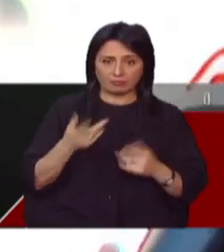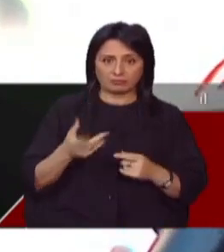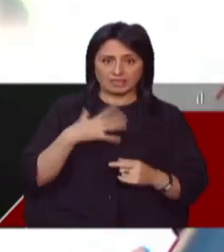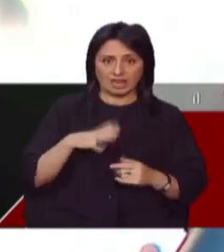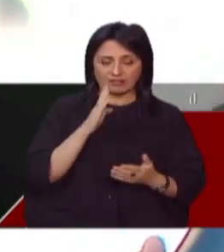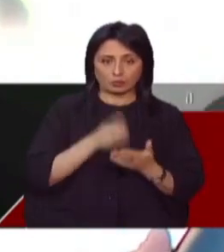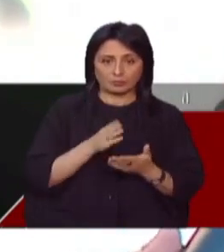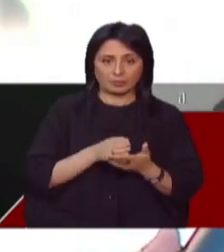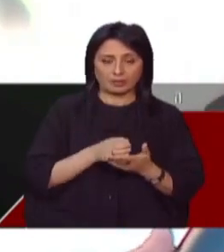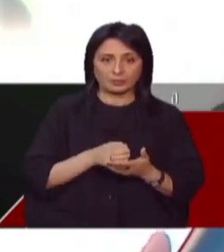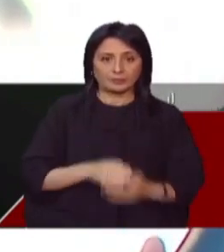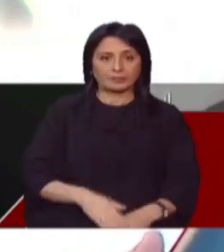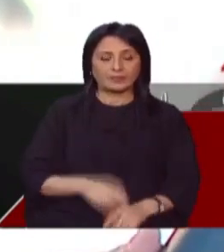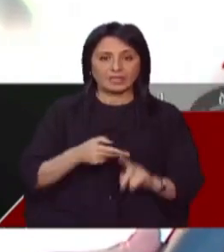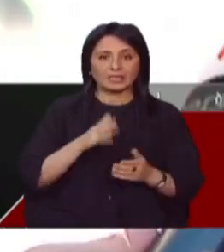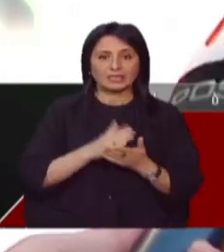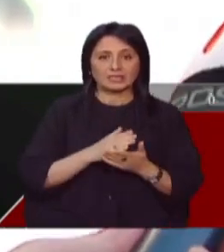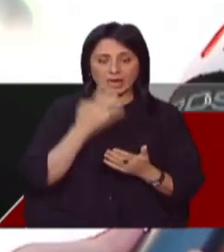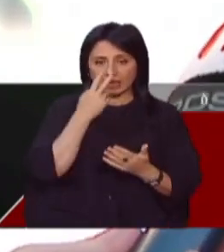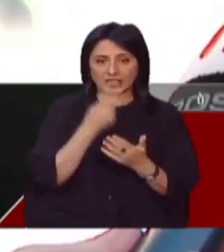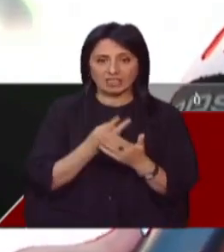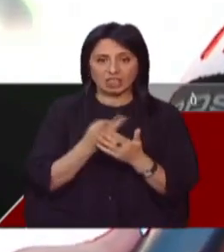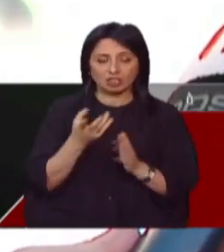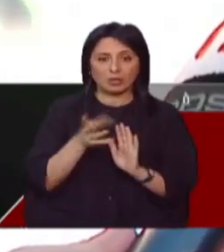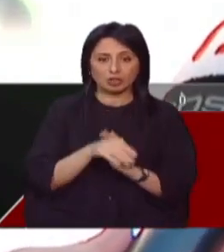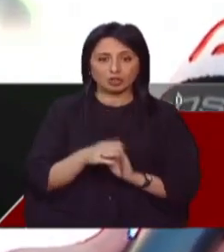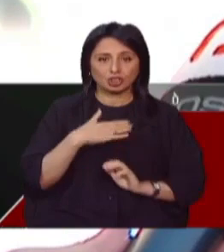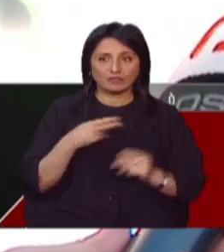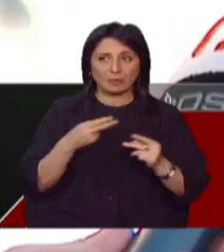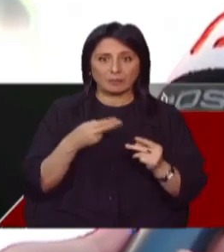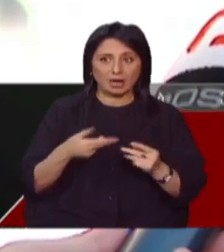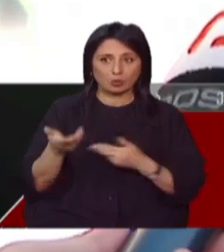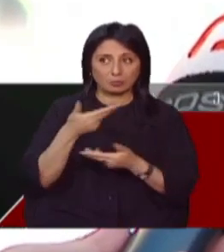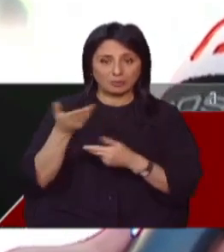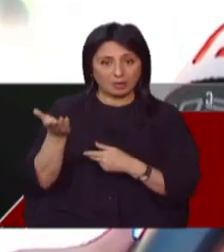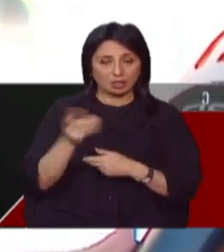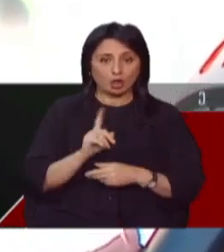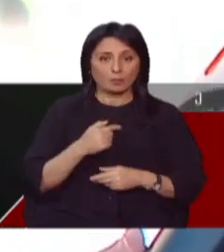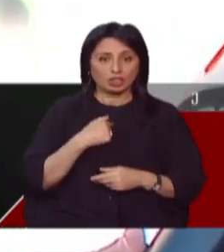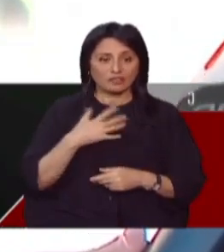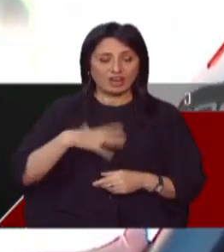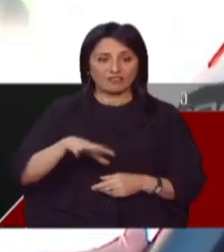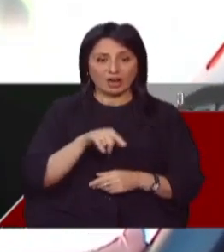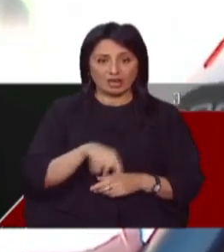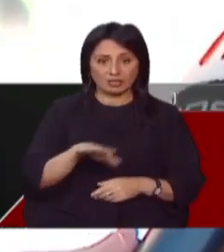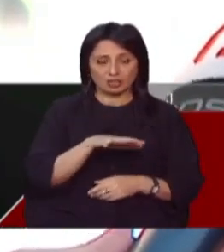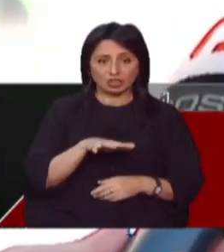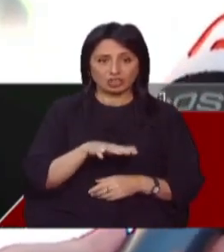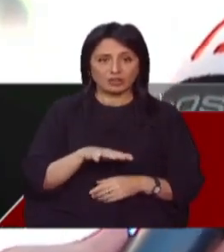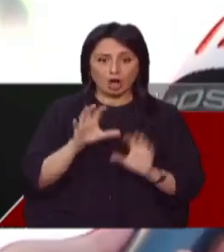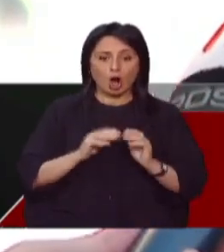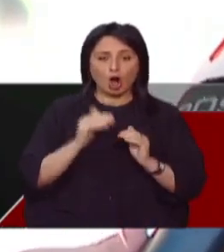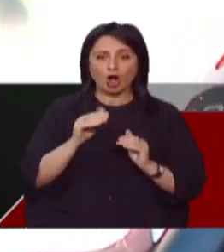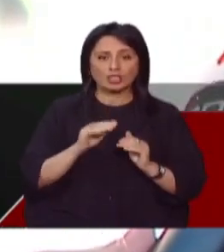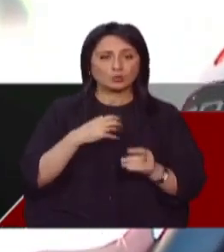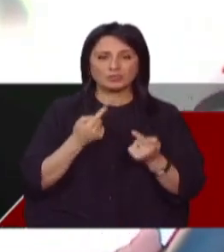საქართველოს მიმართ. ეს არის ნიშანი მათ შორის ჩვენი პარტნიორების მიმართ, რომ ჩვენს ქვეყანაში არა